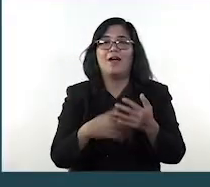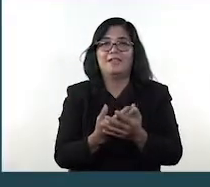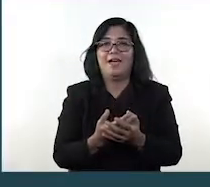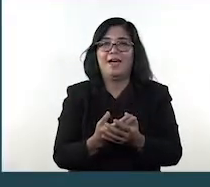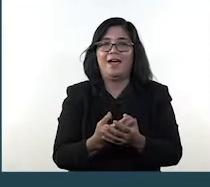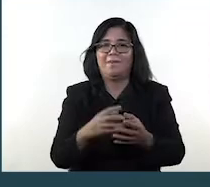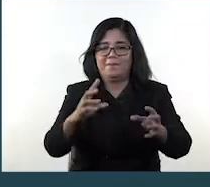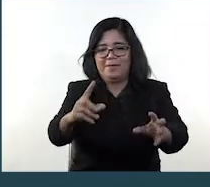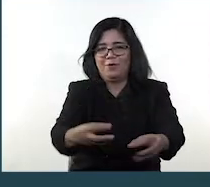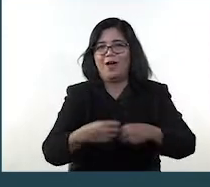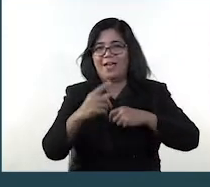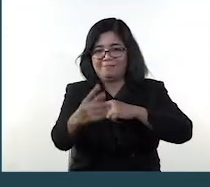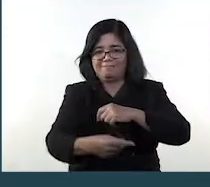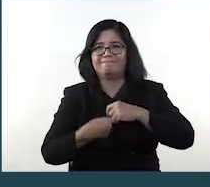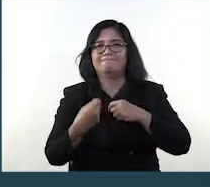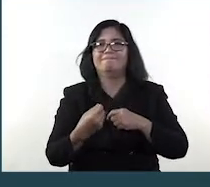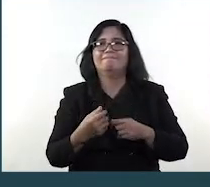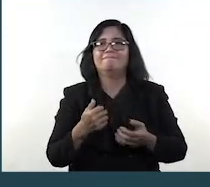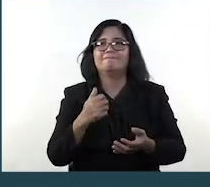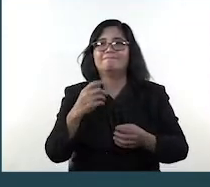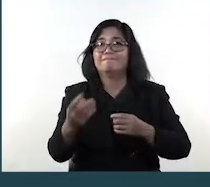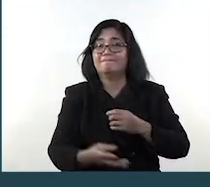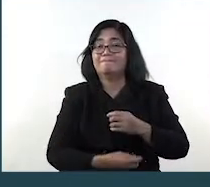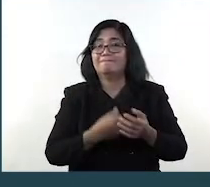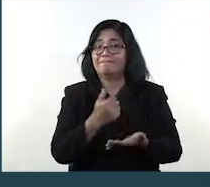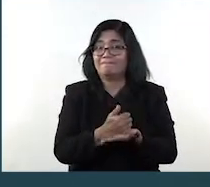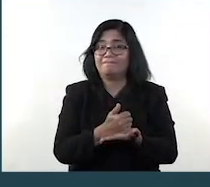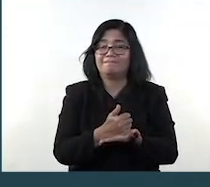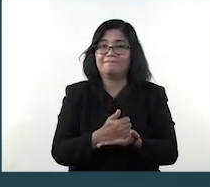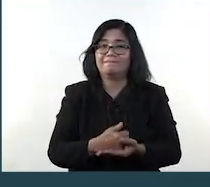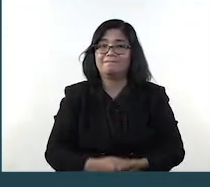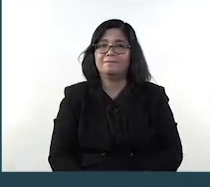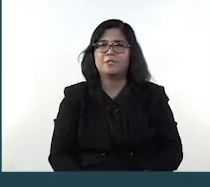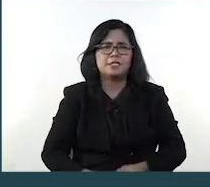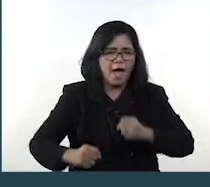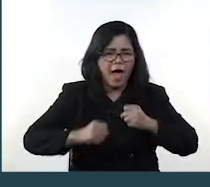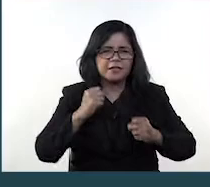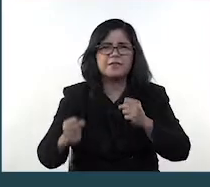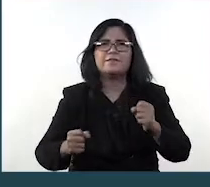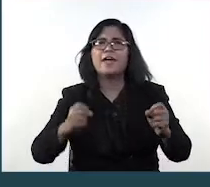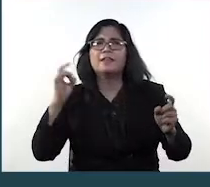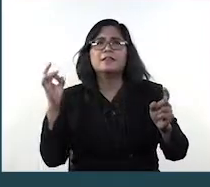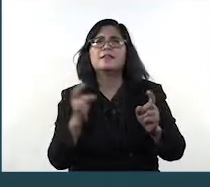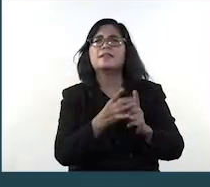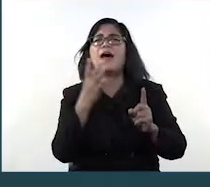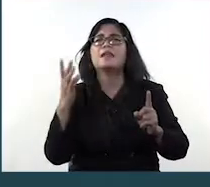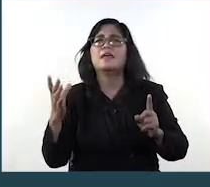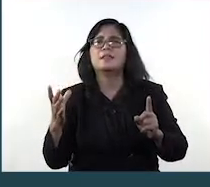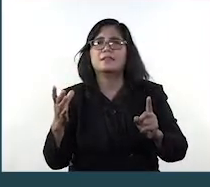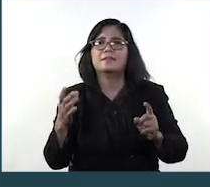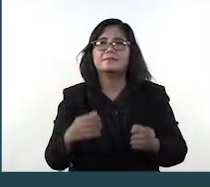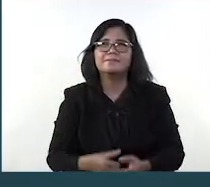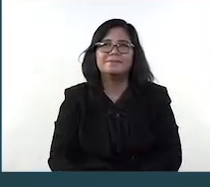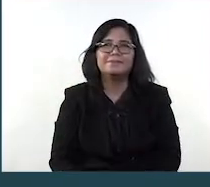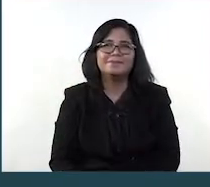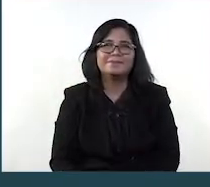selanjutnya saya pelajari Hai Adapun kita proaktif dan memiliki target Kenapa kita pula aktif dan